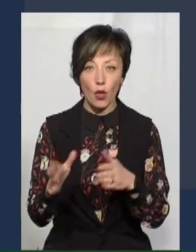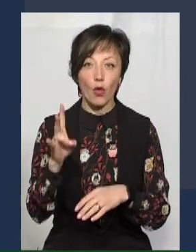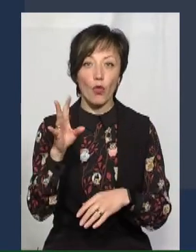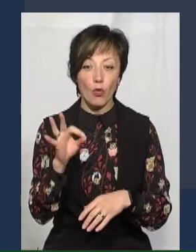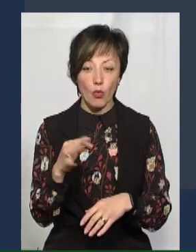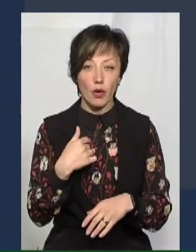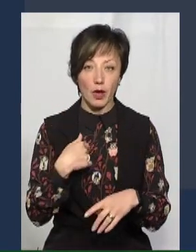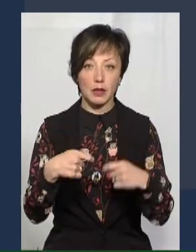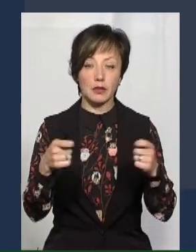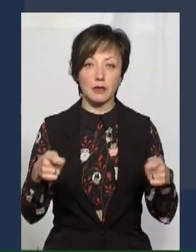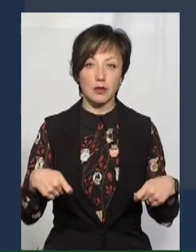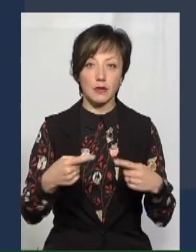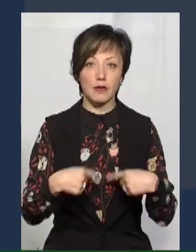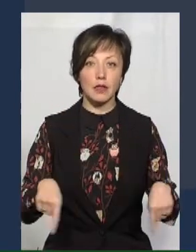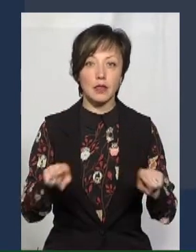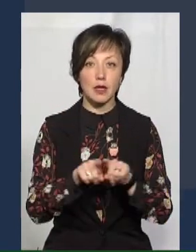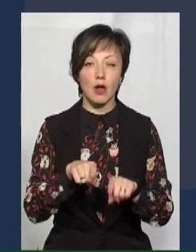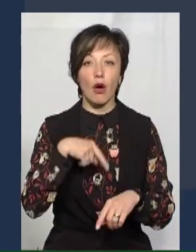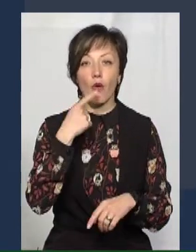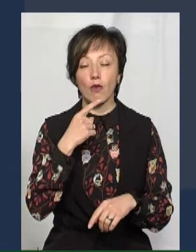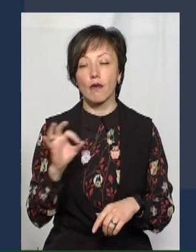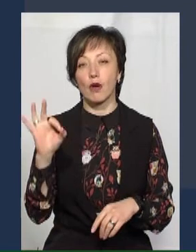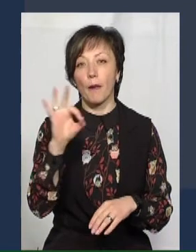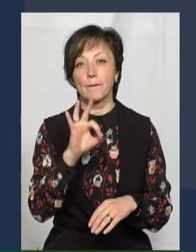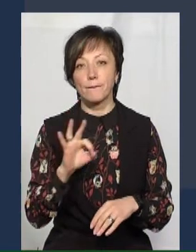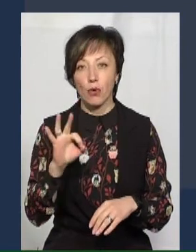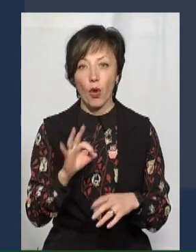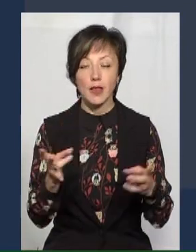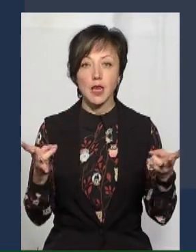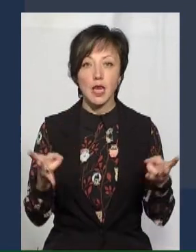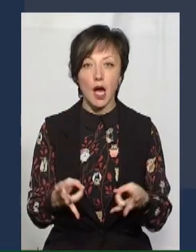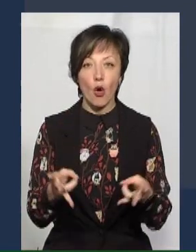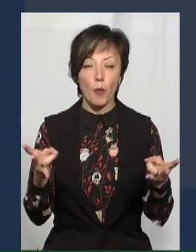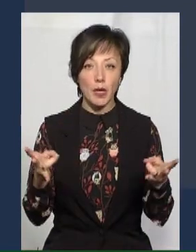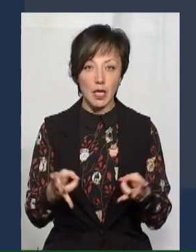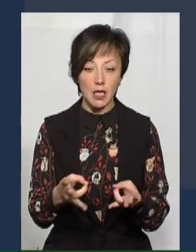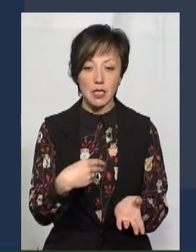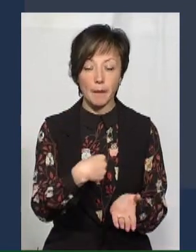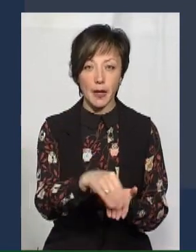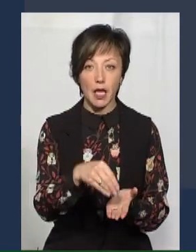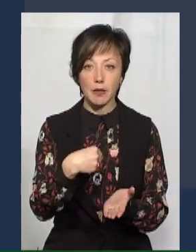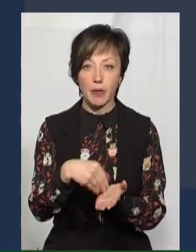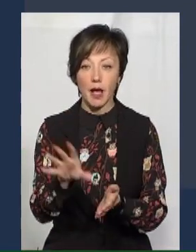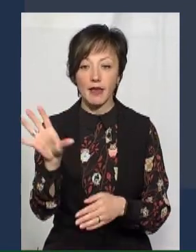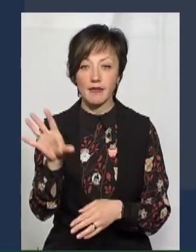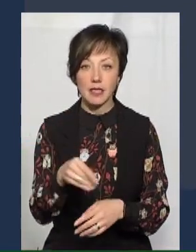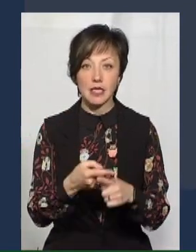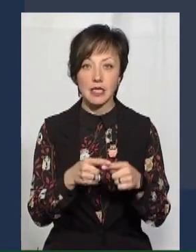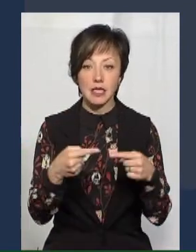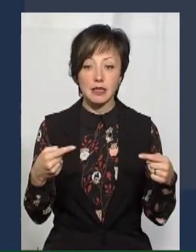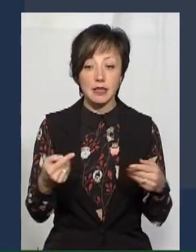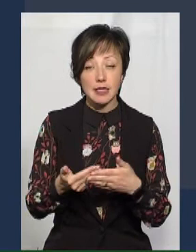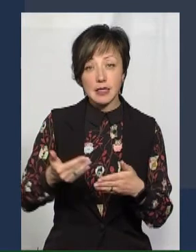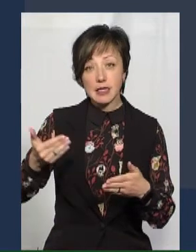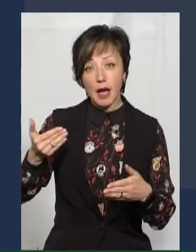завідувач відділенням, говорив про необхідність придбання цих всіх засобів ще за місяць